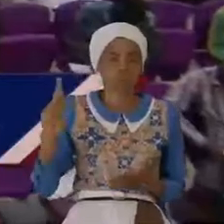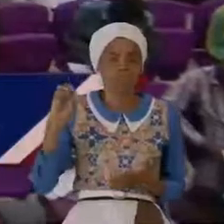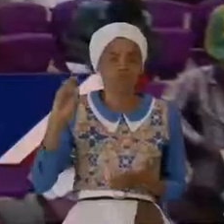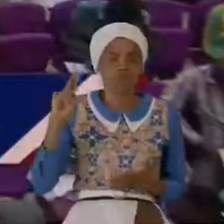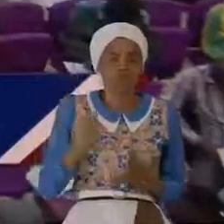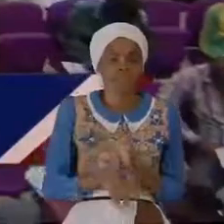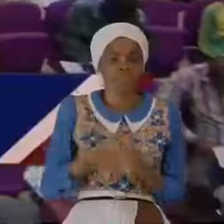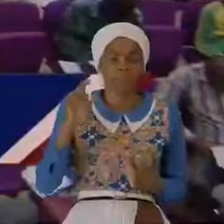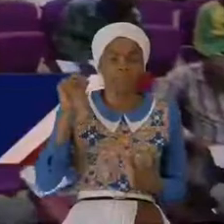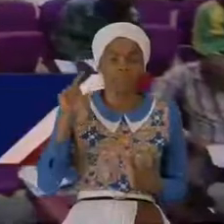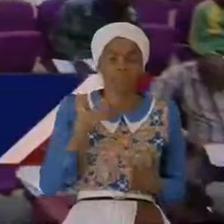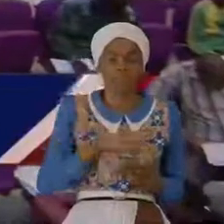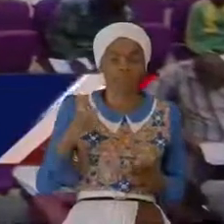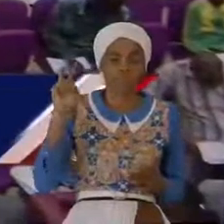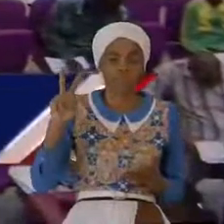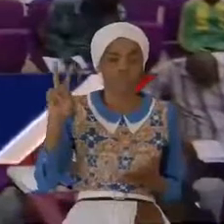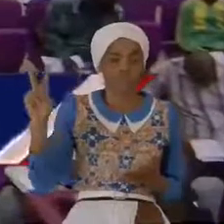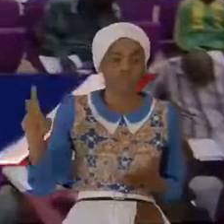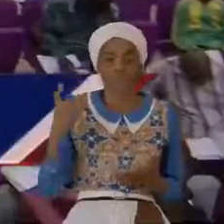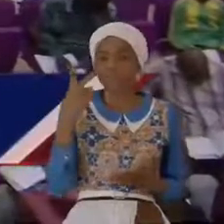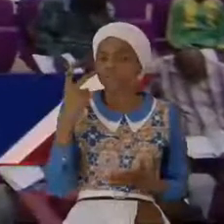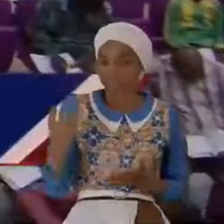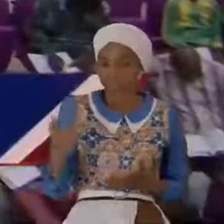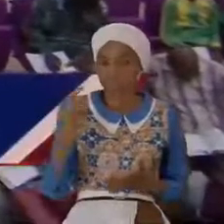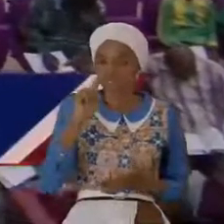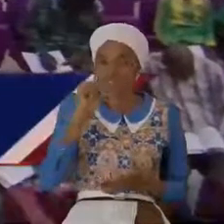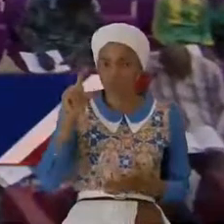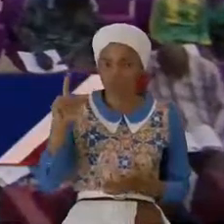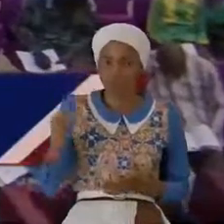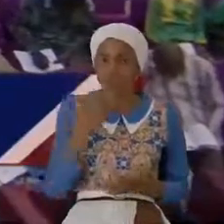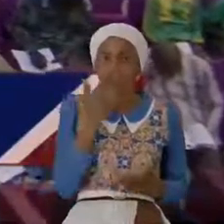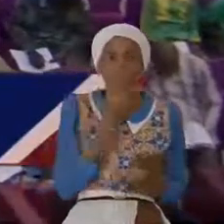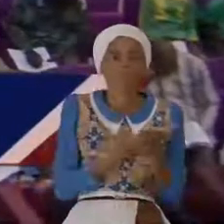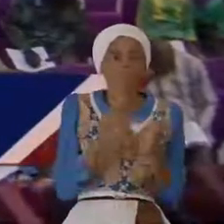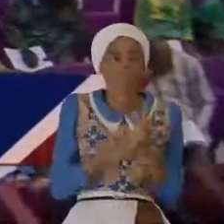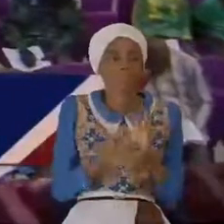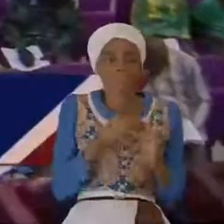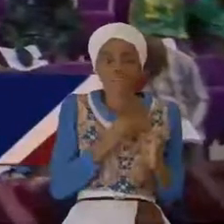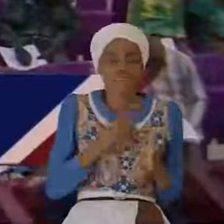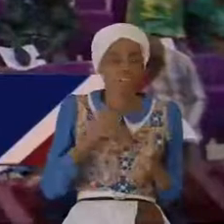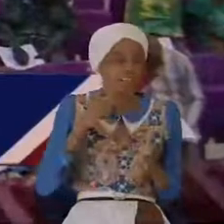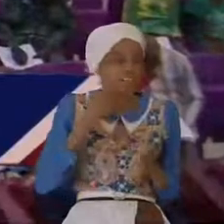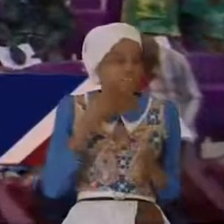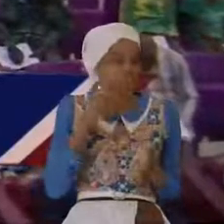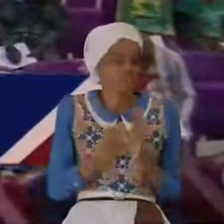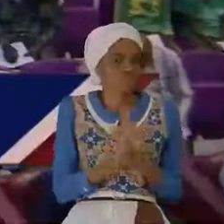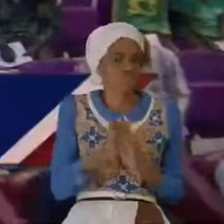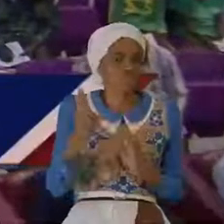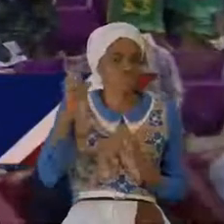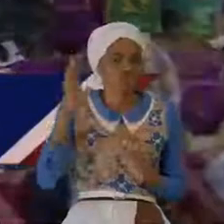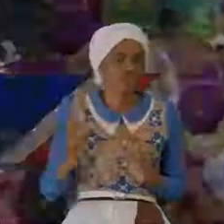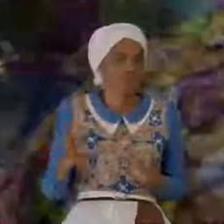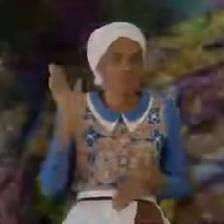Romains 11, 22. Romains 11, 22. Considère donc la bonté et la sévérité de